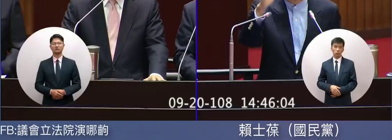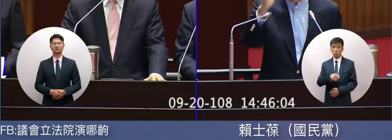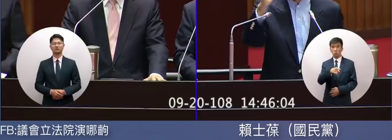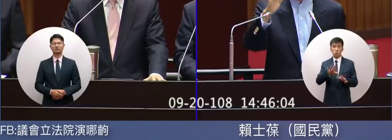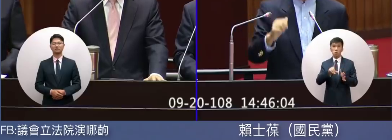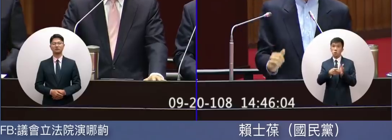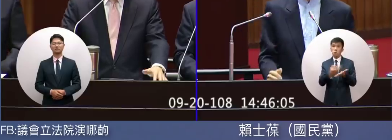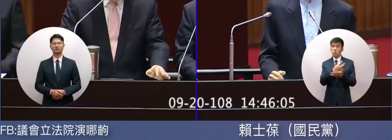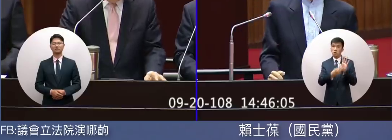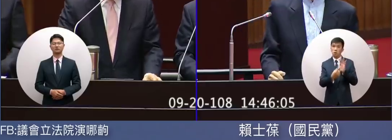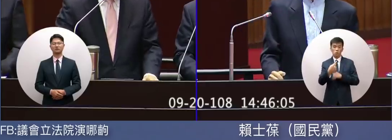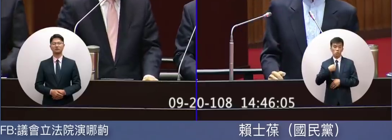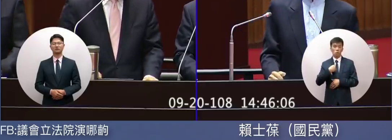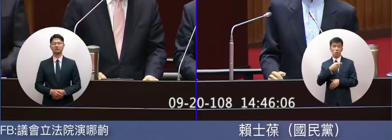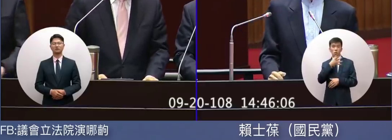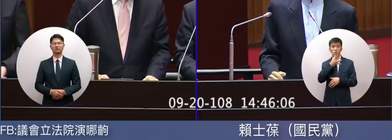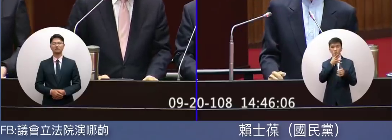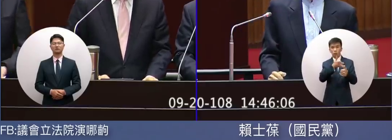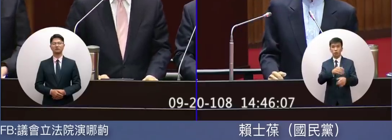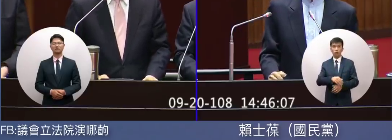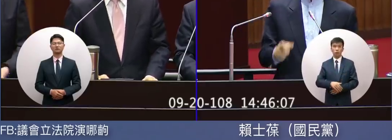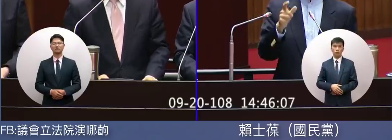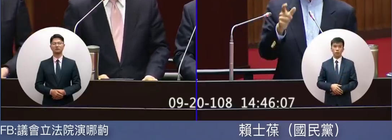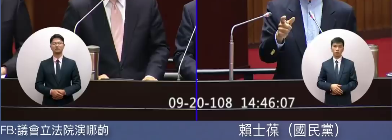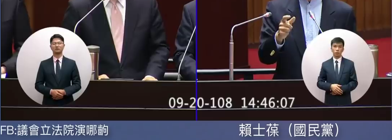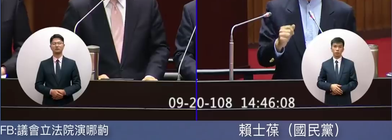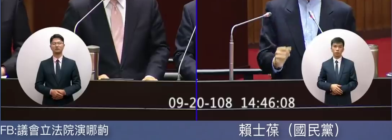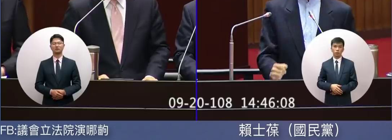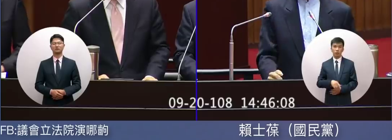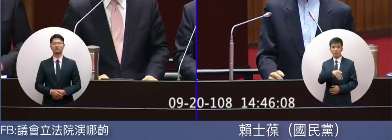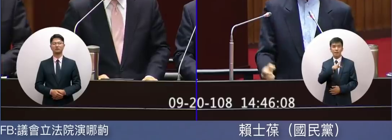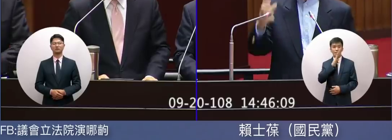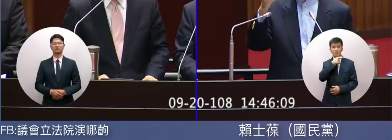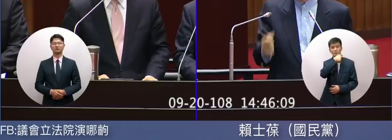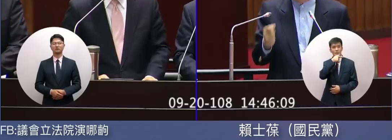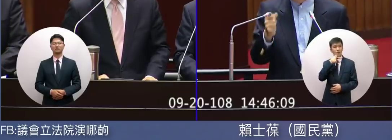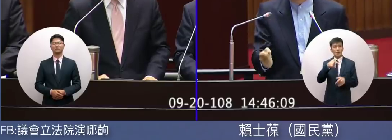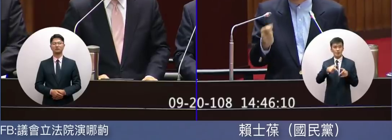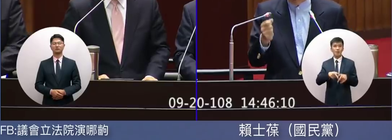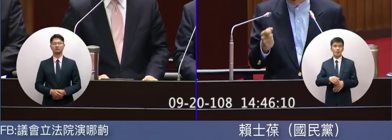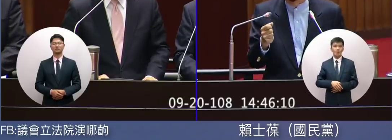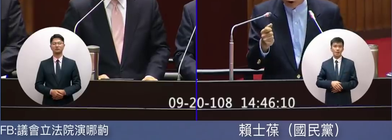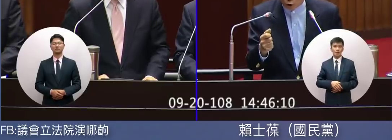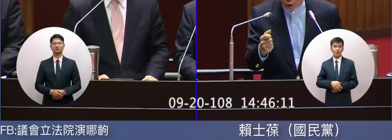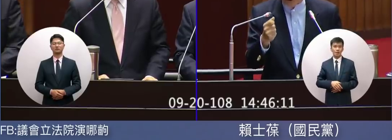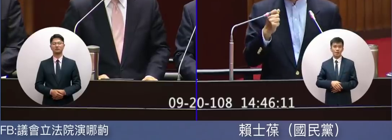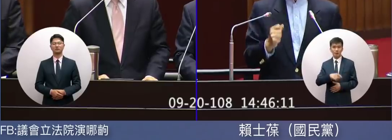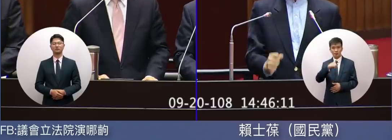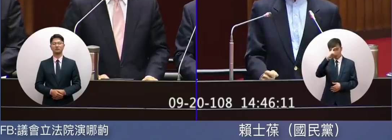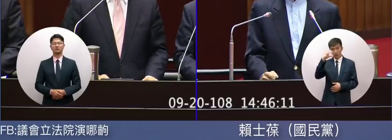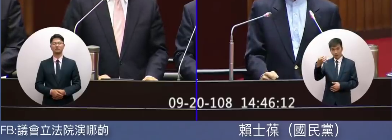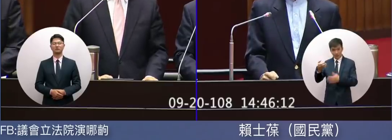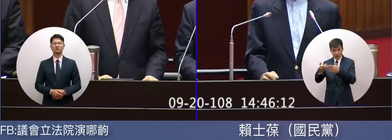了，我把它讲完就可以了。院长，你这都是私心啦，抓钱又抓